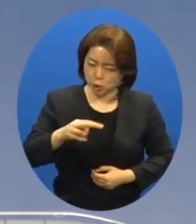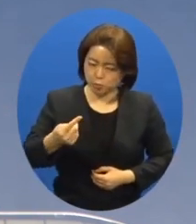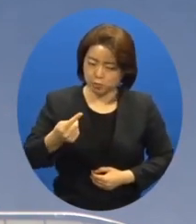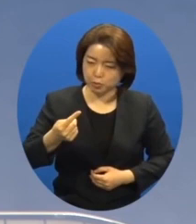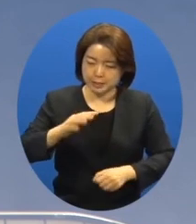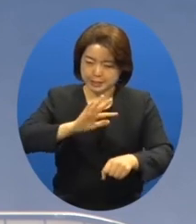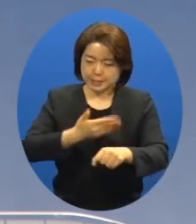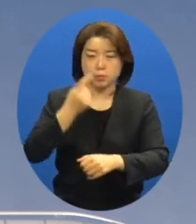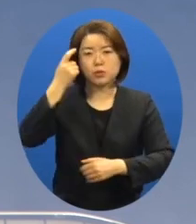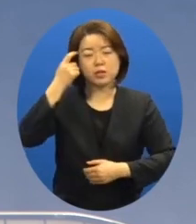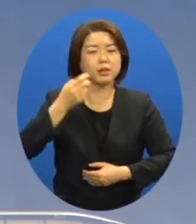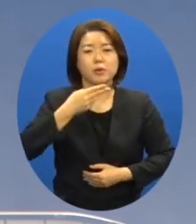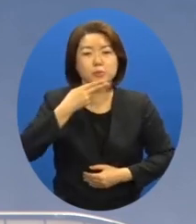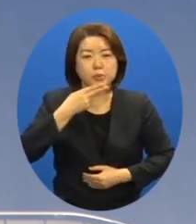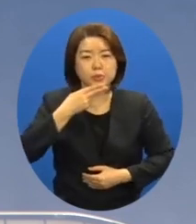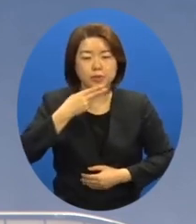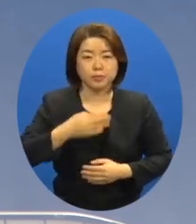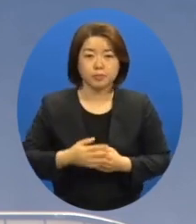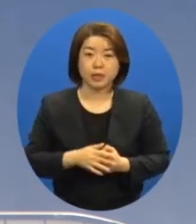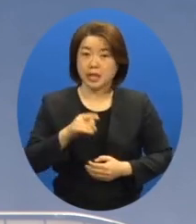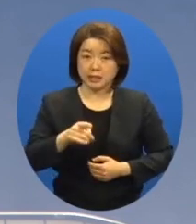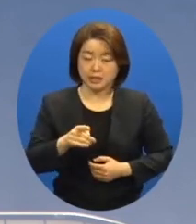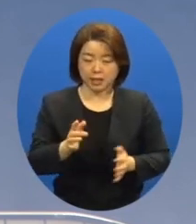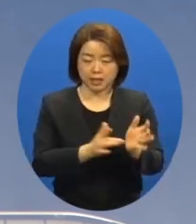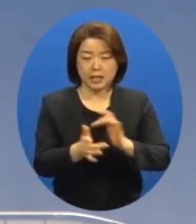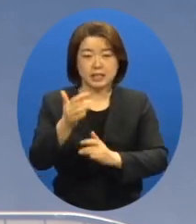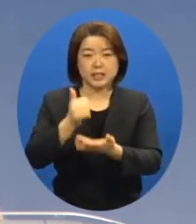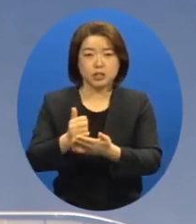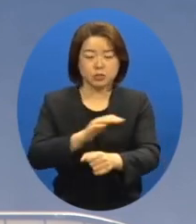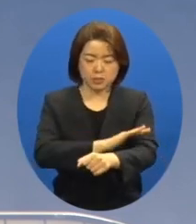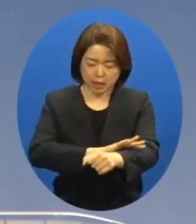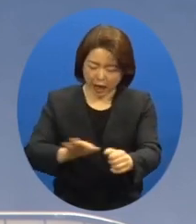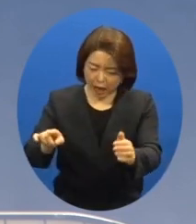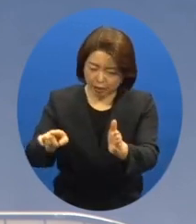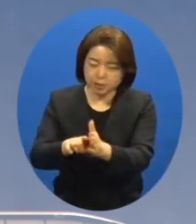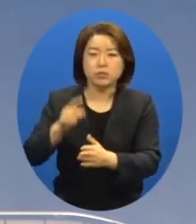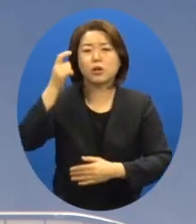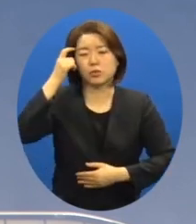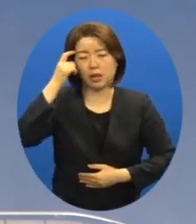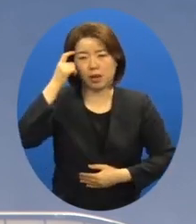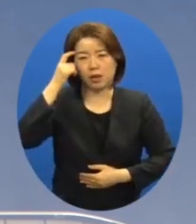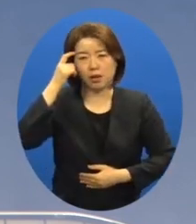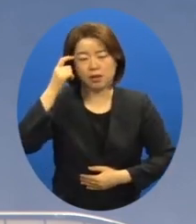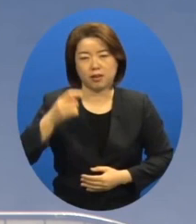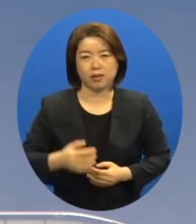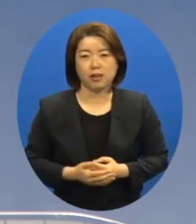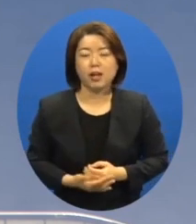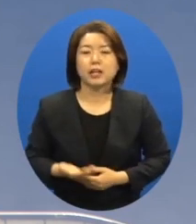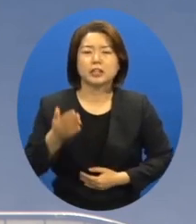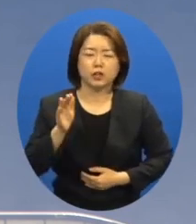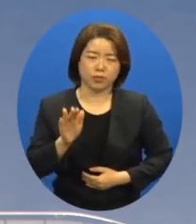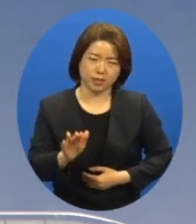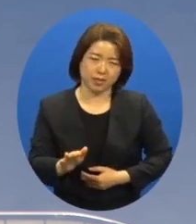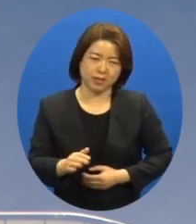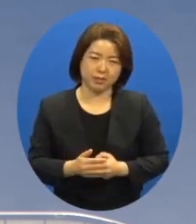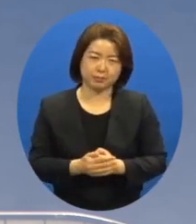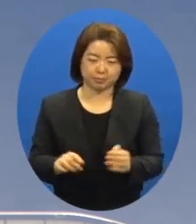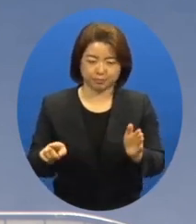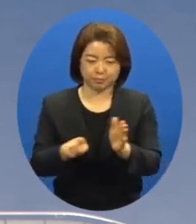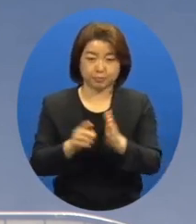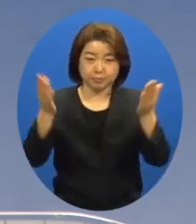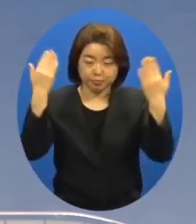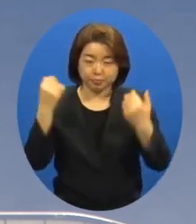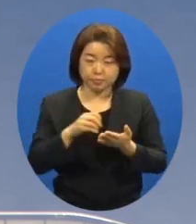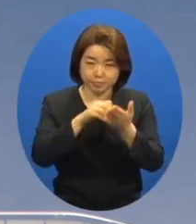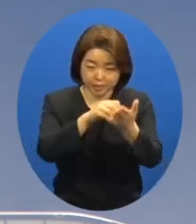안 들었답니다. 그게 예수를 잘 믿는 건 줄 자기는 생각했다는 겁니다. 그런데 신학교